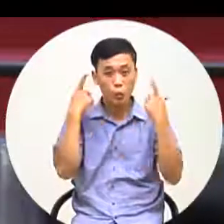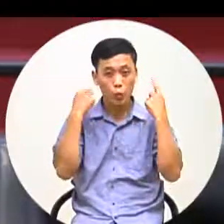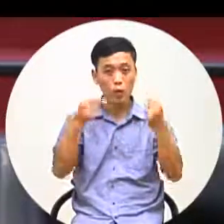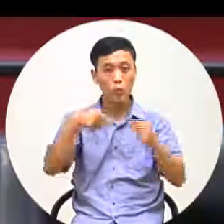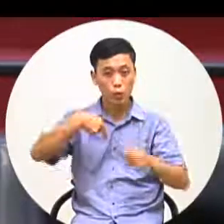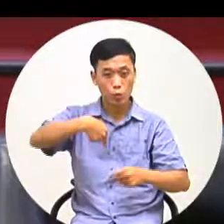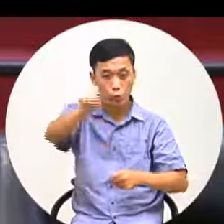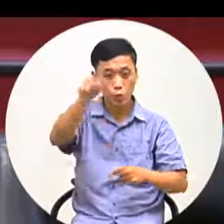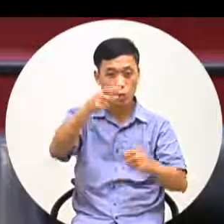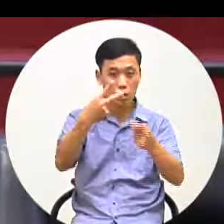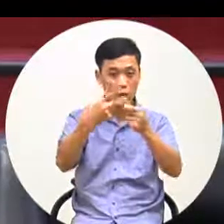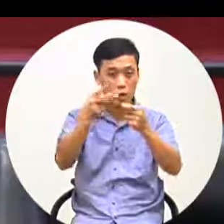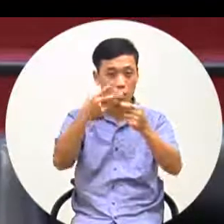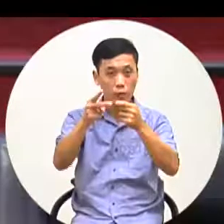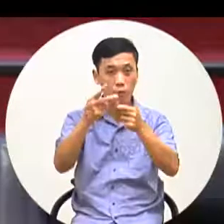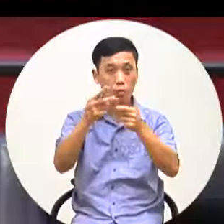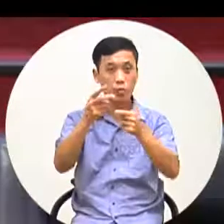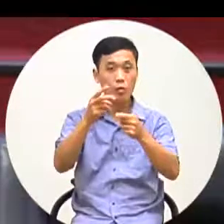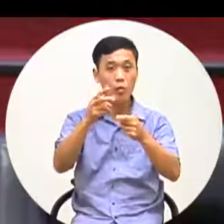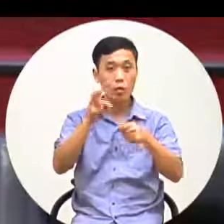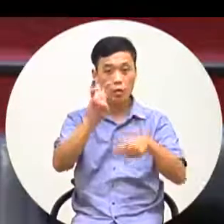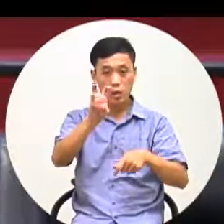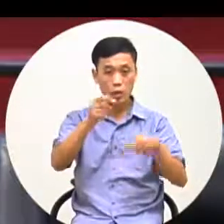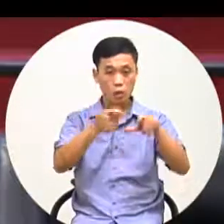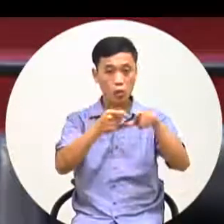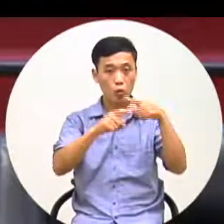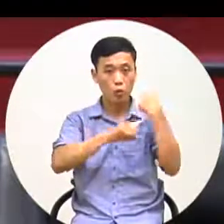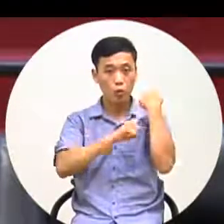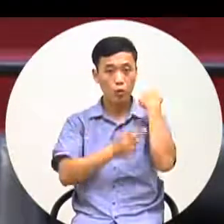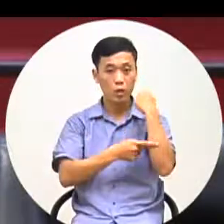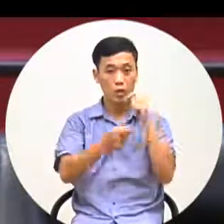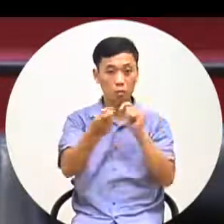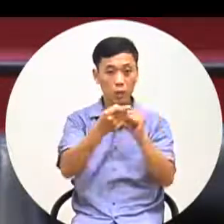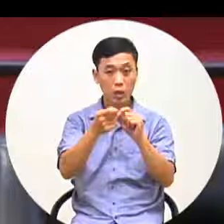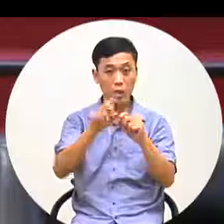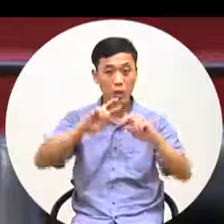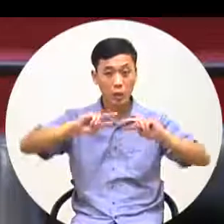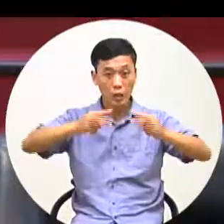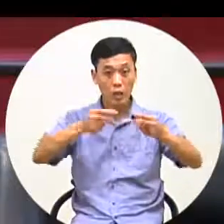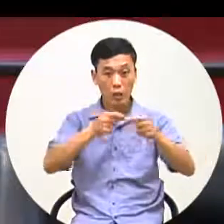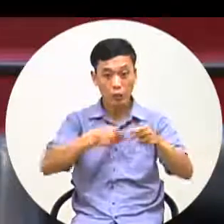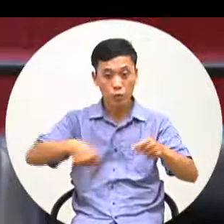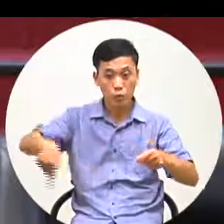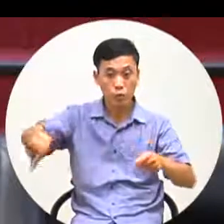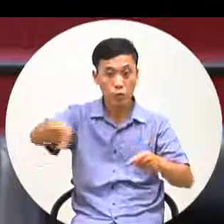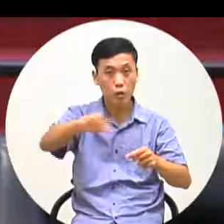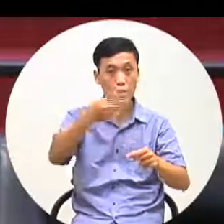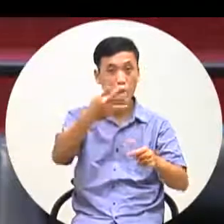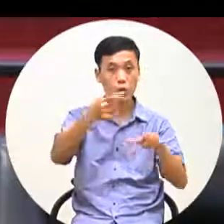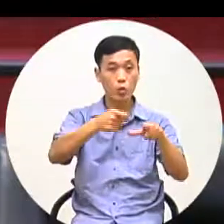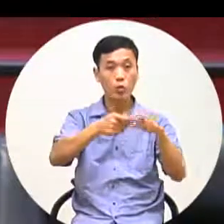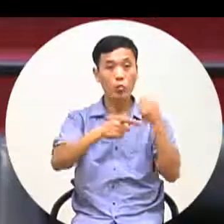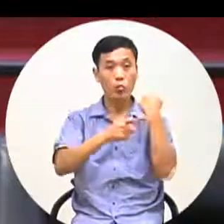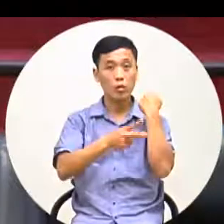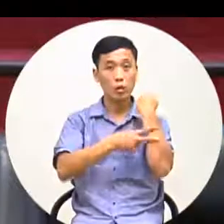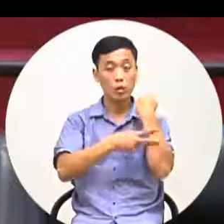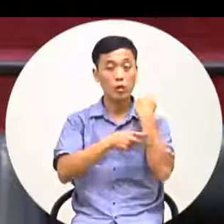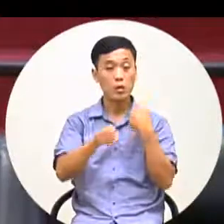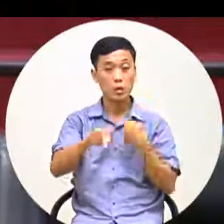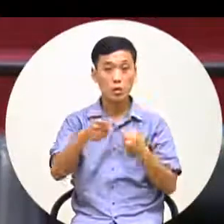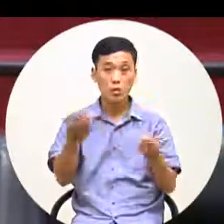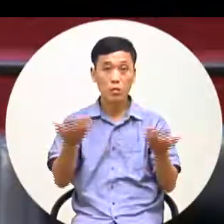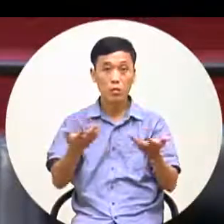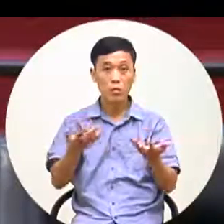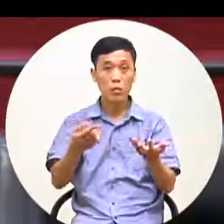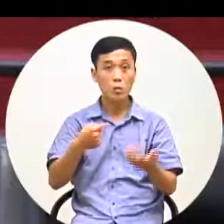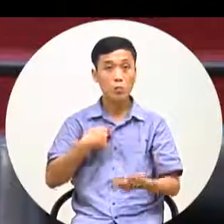以的，哈。要叫他走四公里，好。像这些东西，我是觉得说，都希望啊，好，